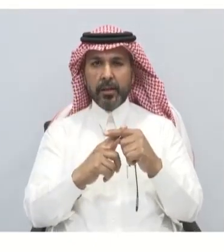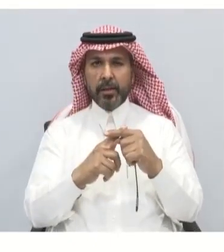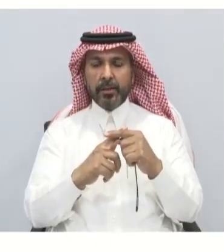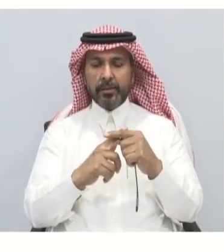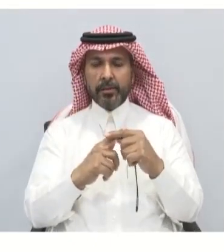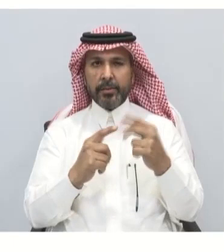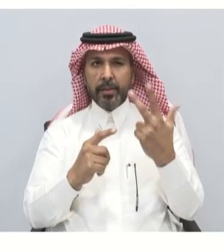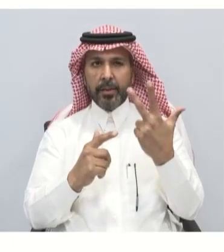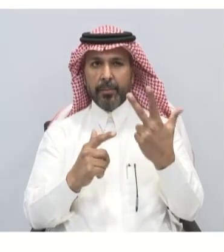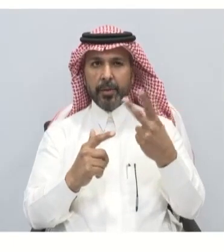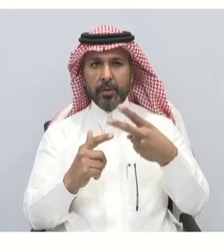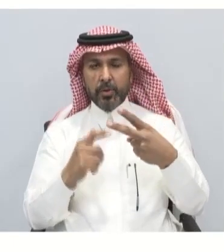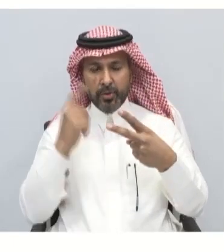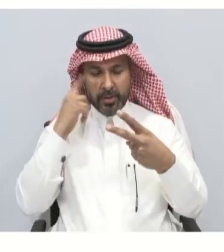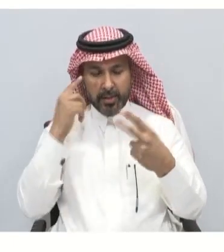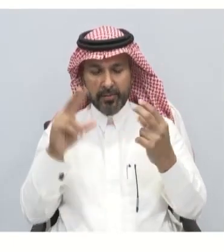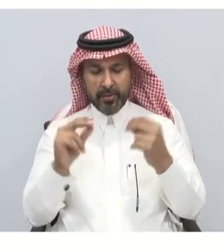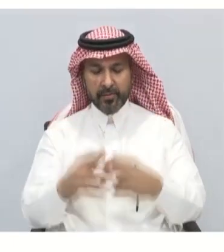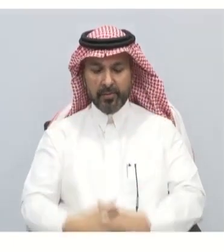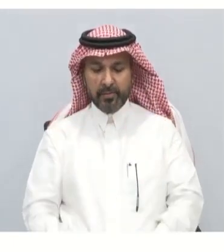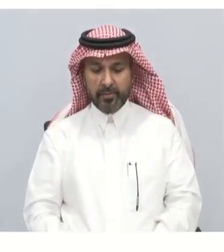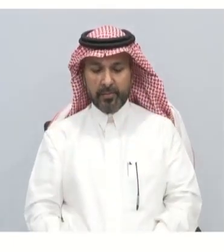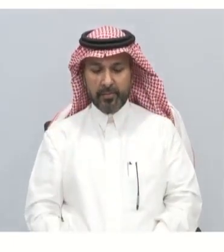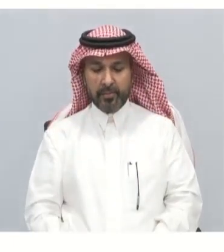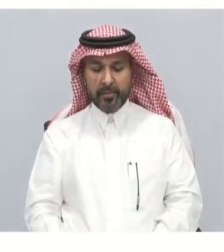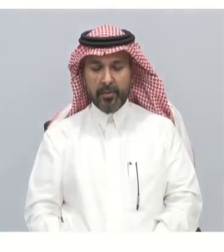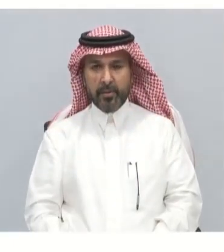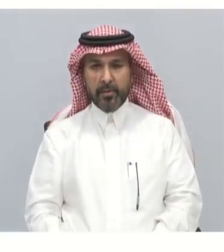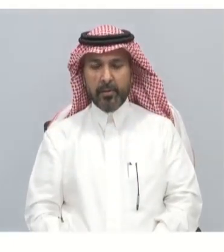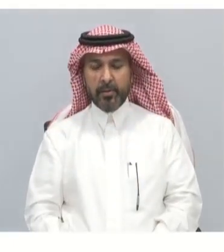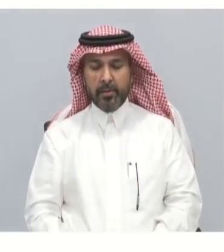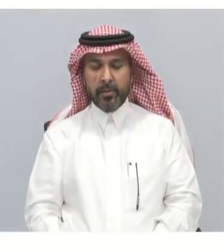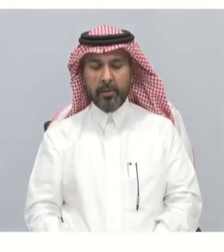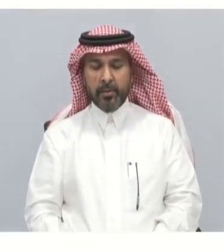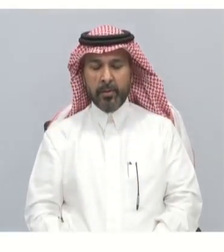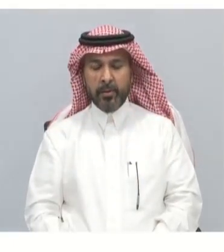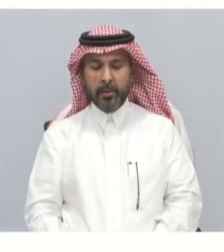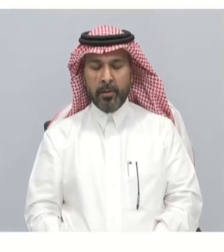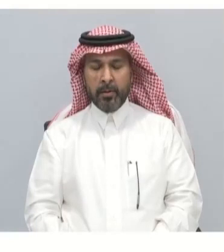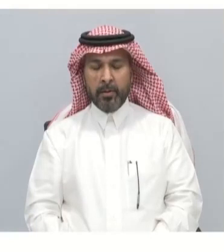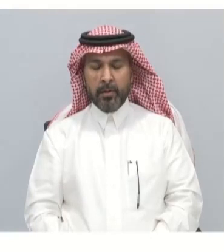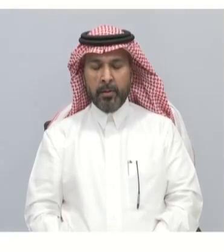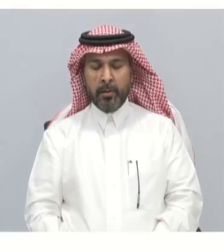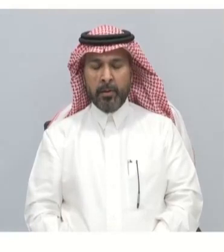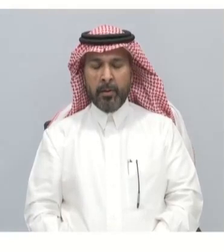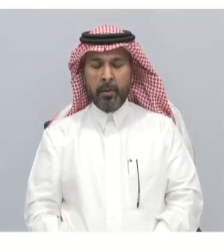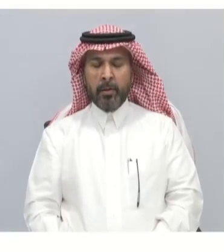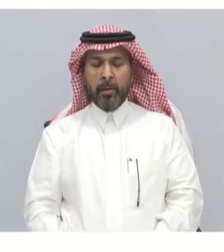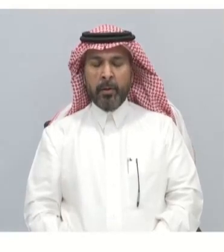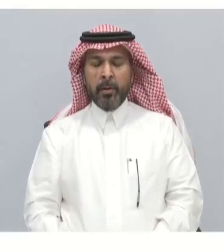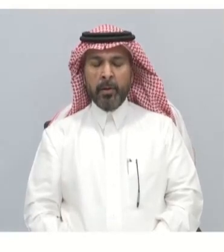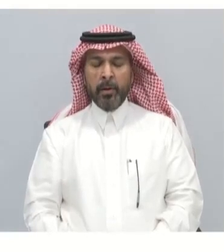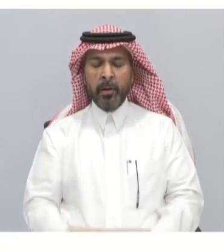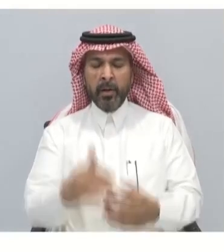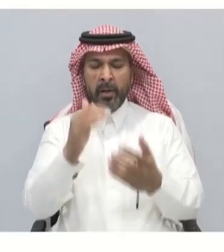مثلا لو قلنا ورق 28 مره اكبر من 48 طيب 20 مرتين 40